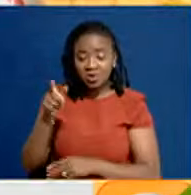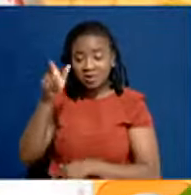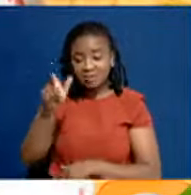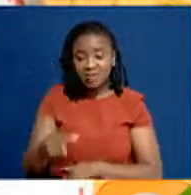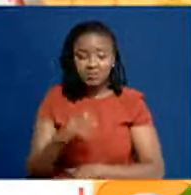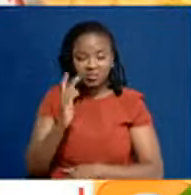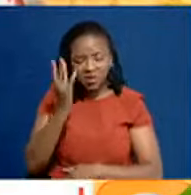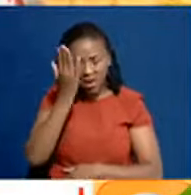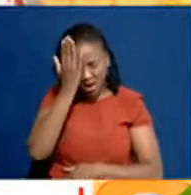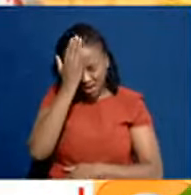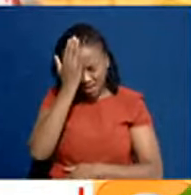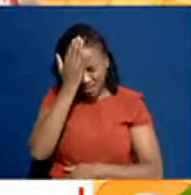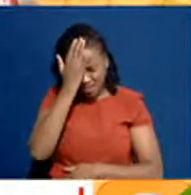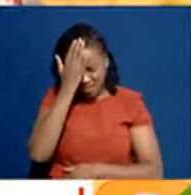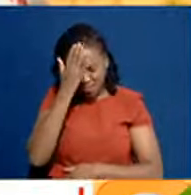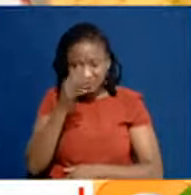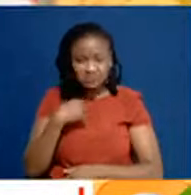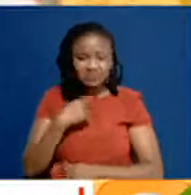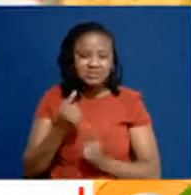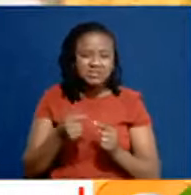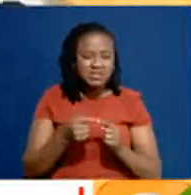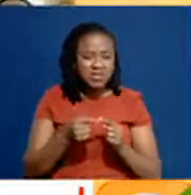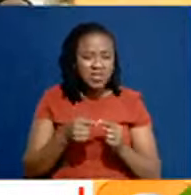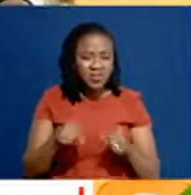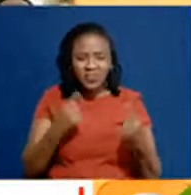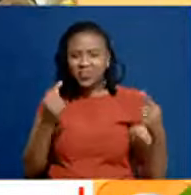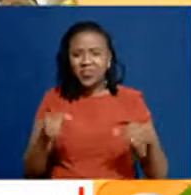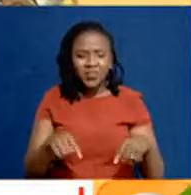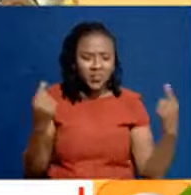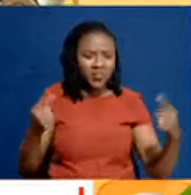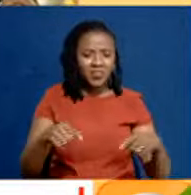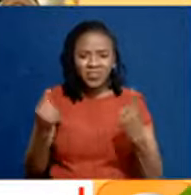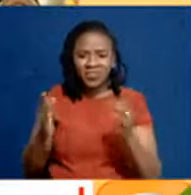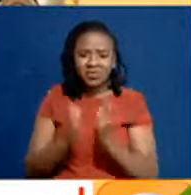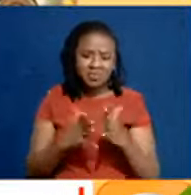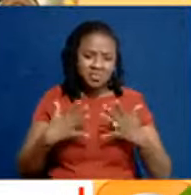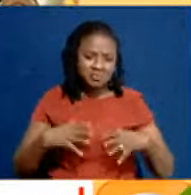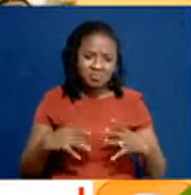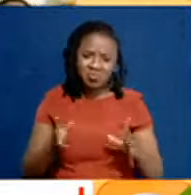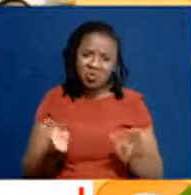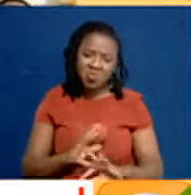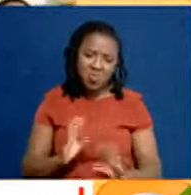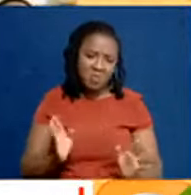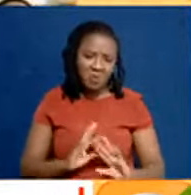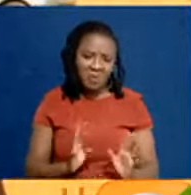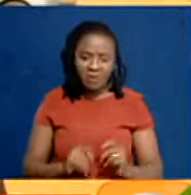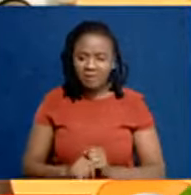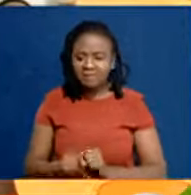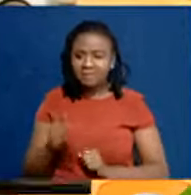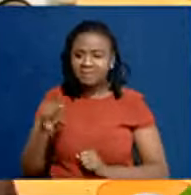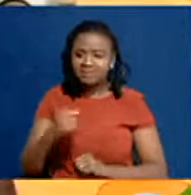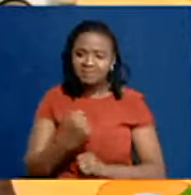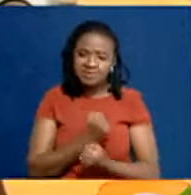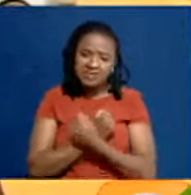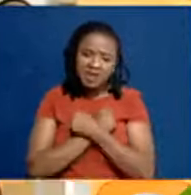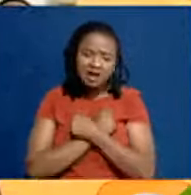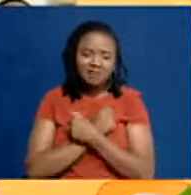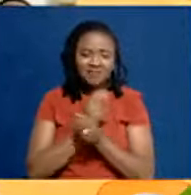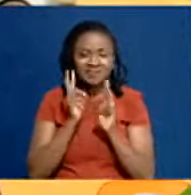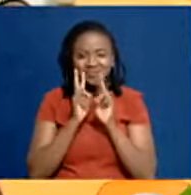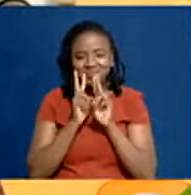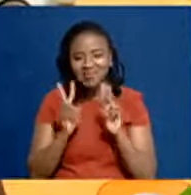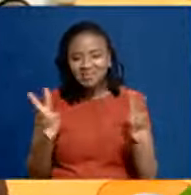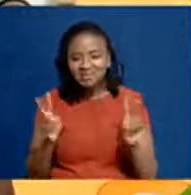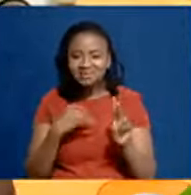Ni mtu ambaye angeweza kukosea mtu. Ni mtu anayependa usalama, mtu ambaye